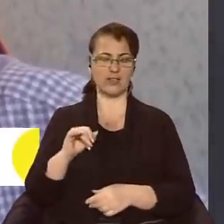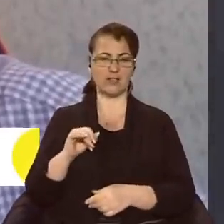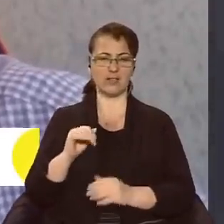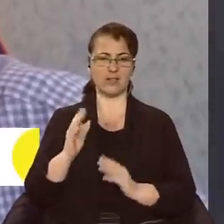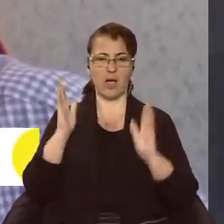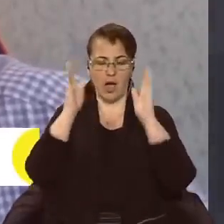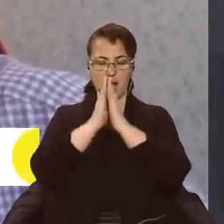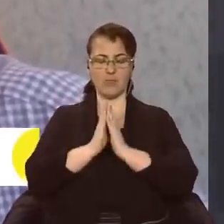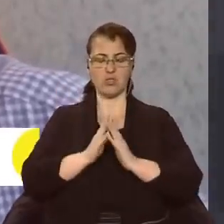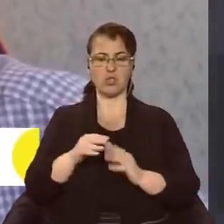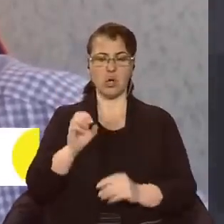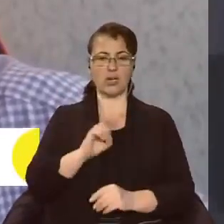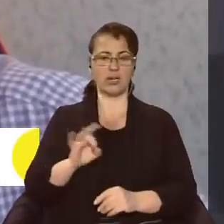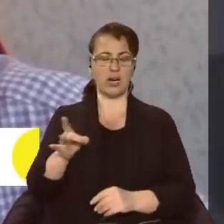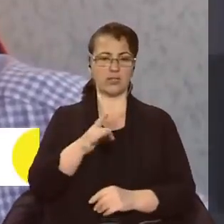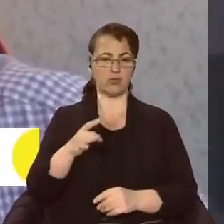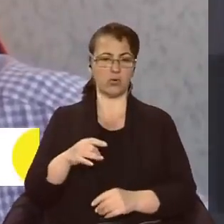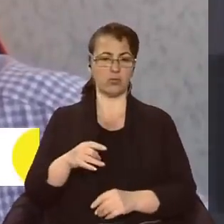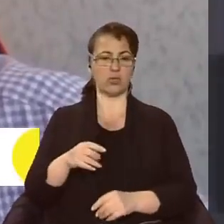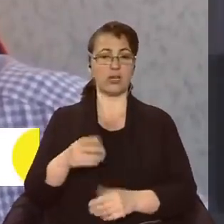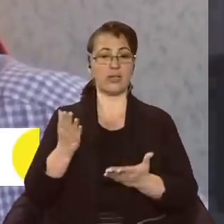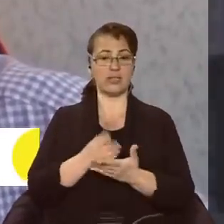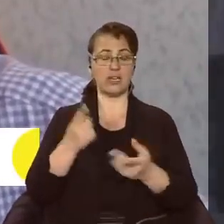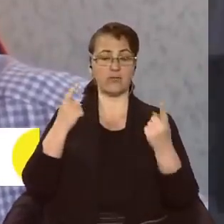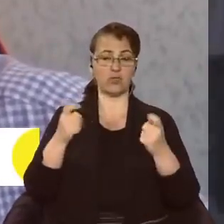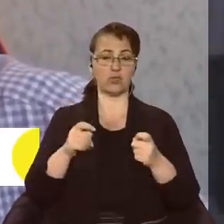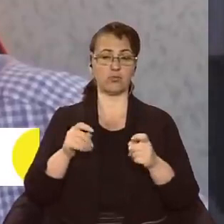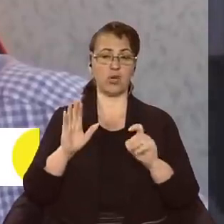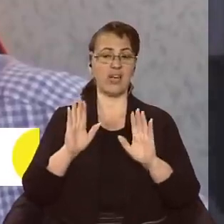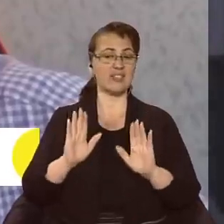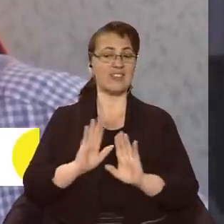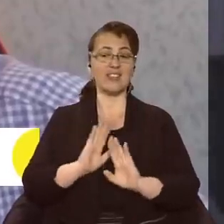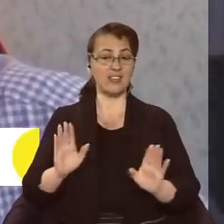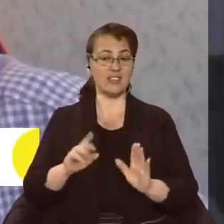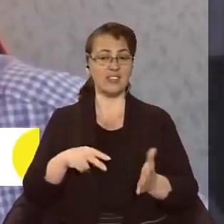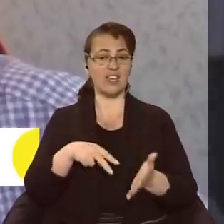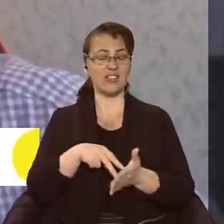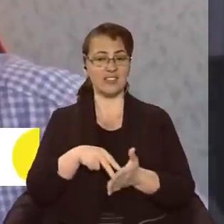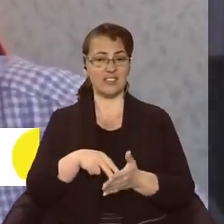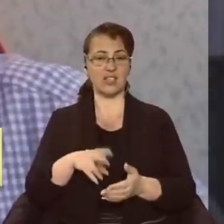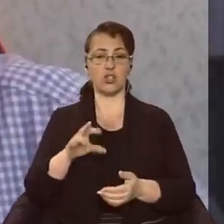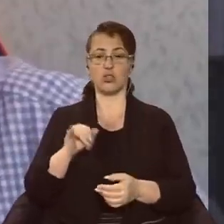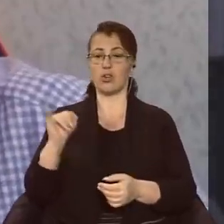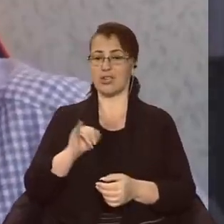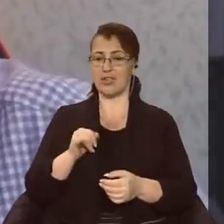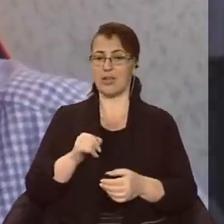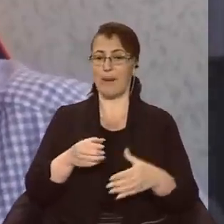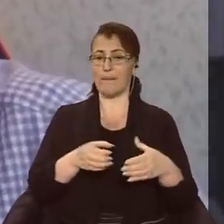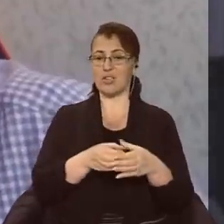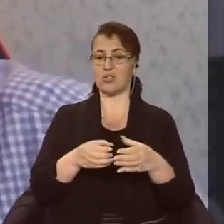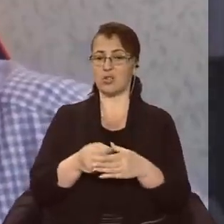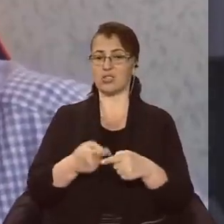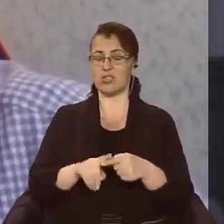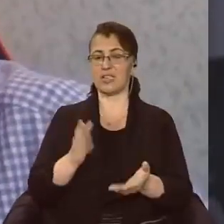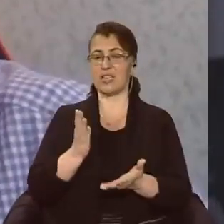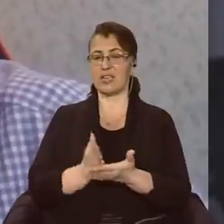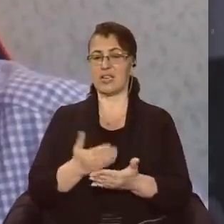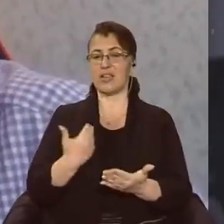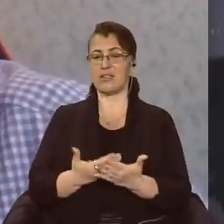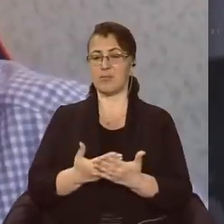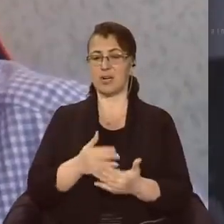Також є інформація, що не тільки Сирійської Республіки, а ще й підрозділи, які знаходяться, наприклад,